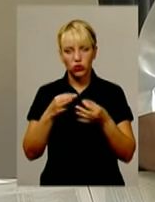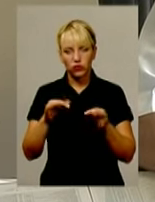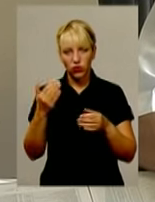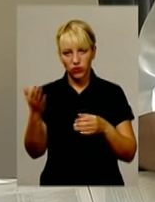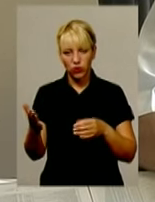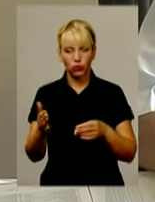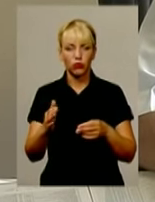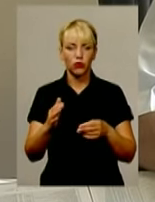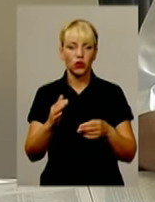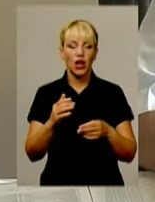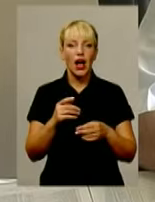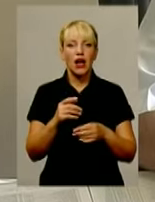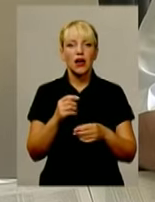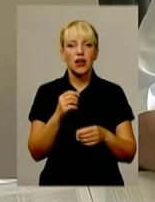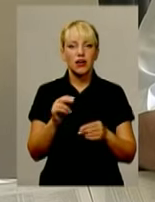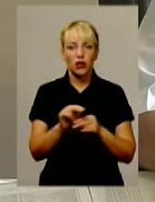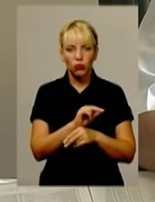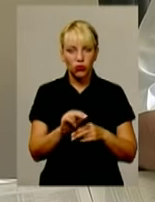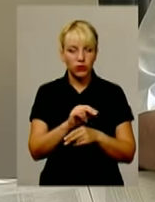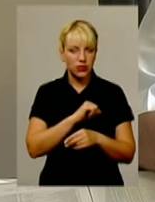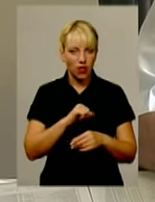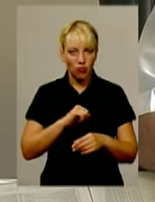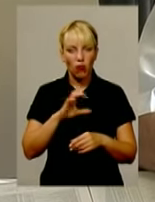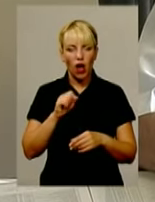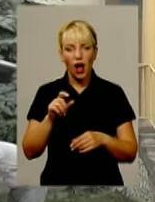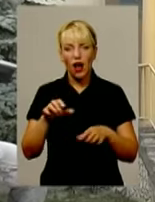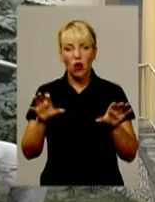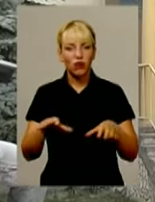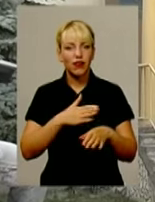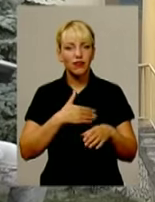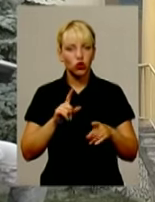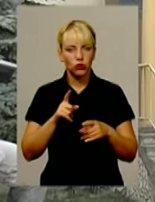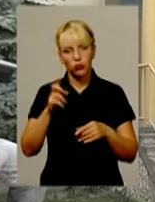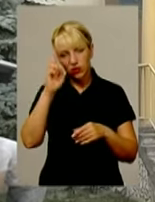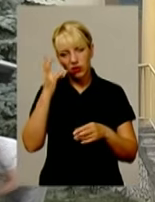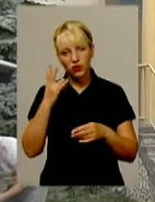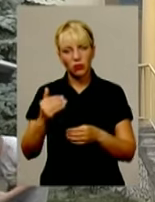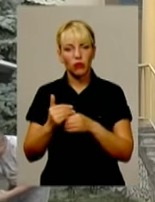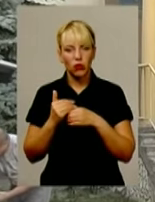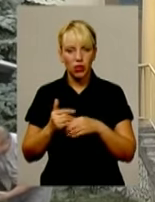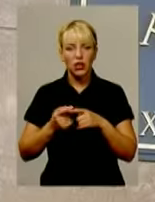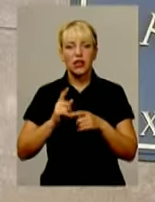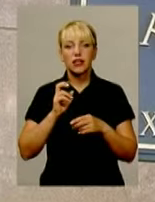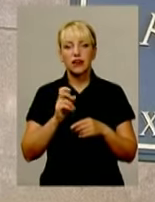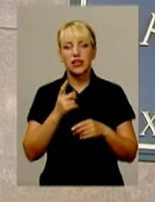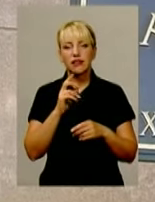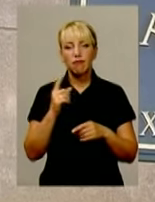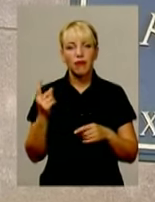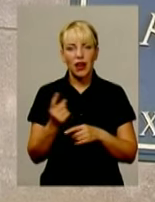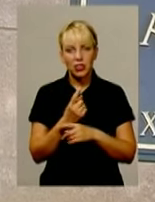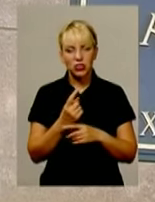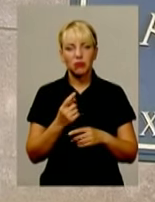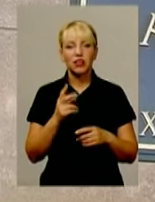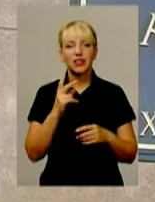тому що вони звикли, що це має за них робити держава. Першим, і як повідомляють у службі автодоріг, поки що єдиним,